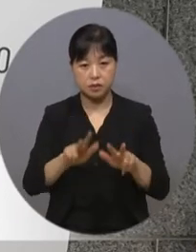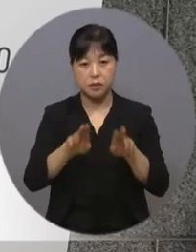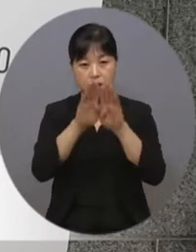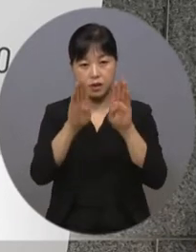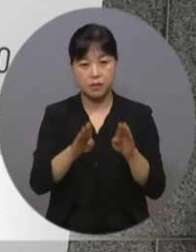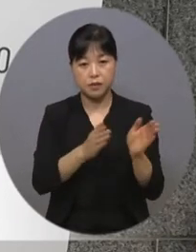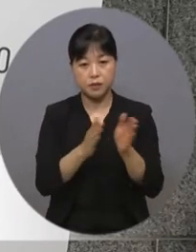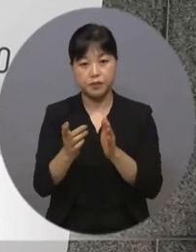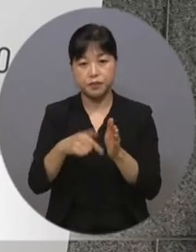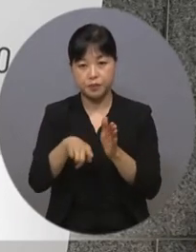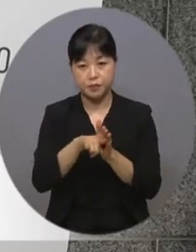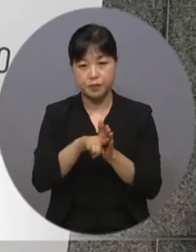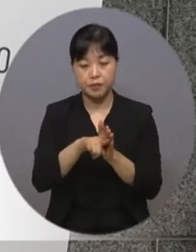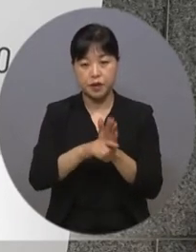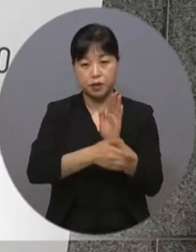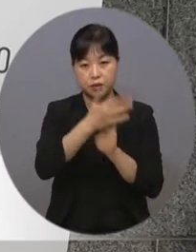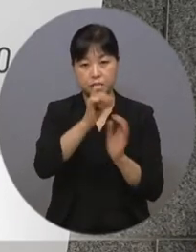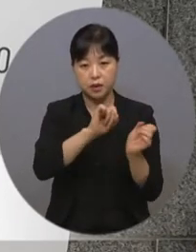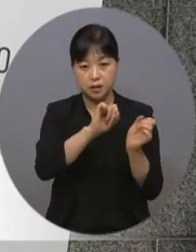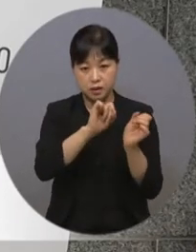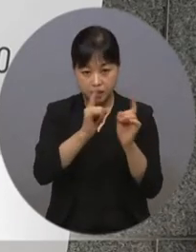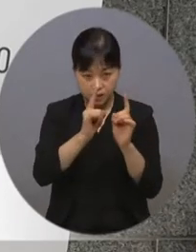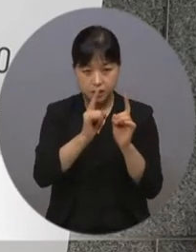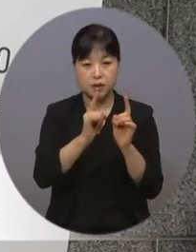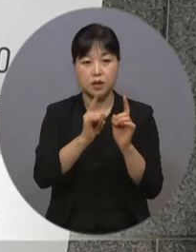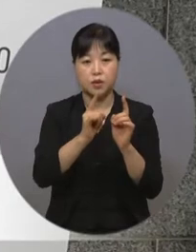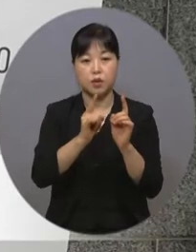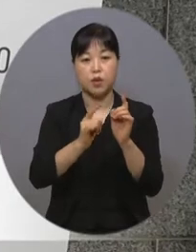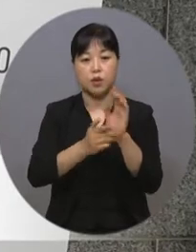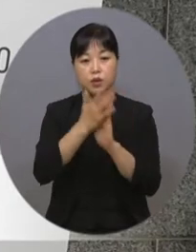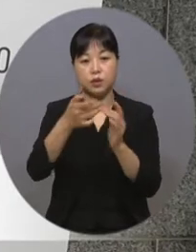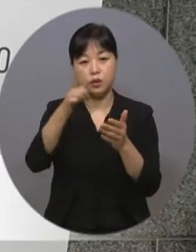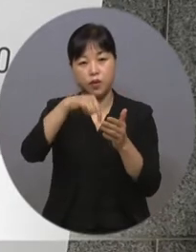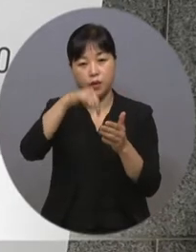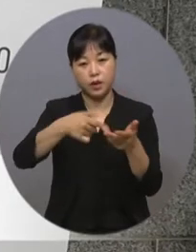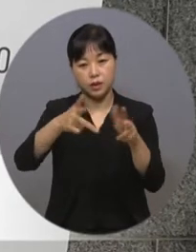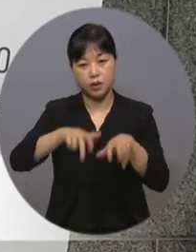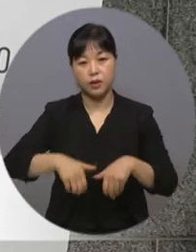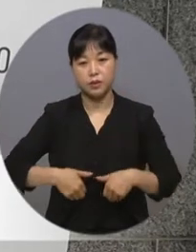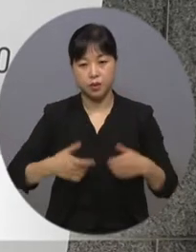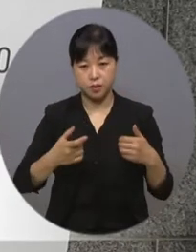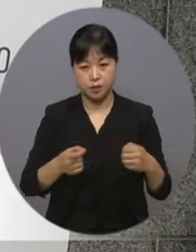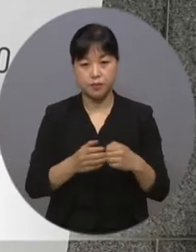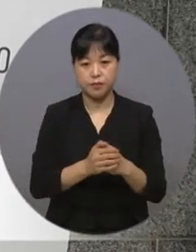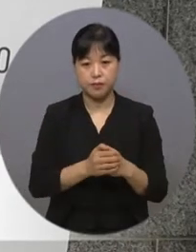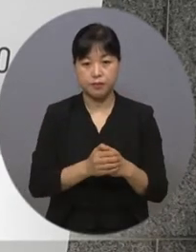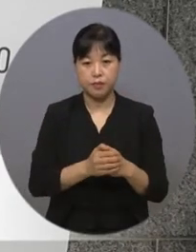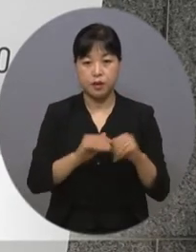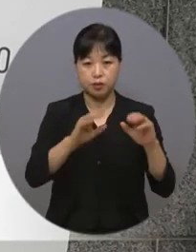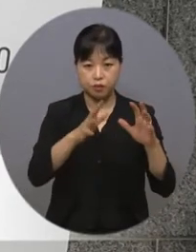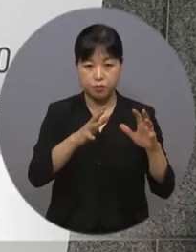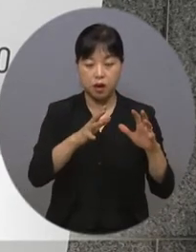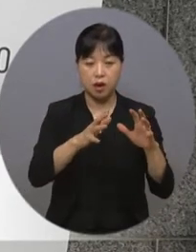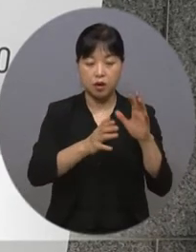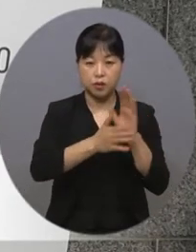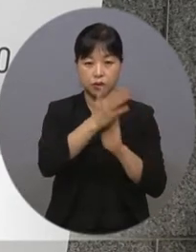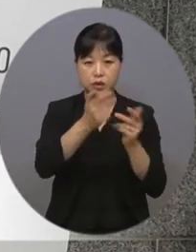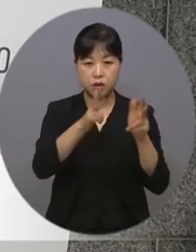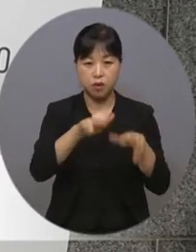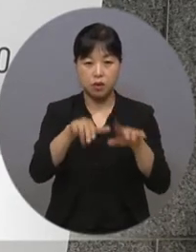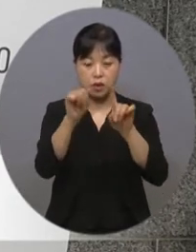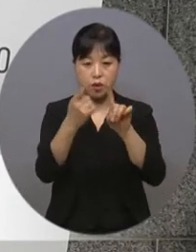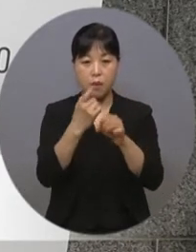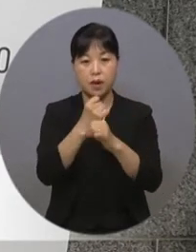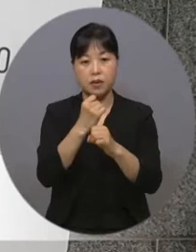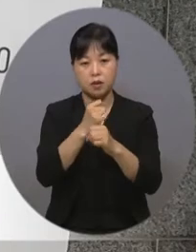도시의 재구조화 및 도심 속 정원이 필요하게 됐습니다. 이제는 국가 도시정원 1호 도시로 발돋움하기 위해서